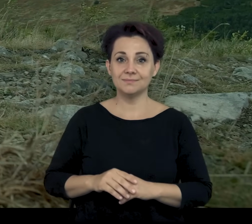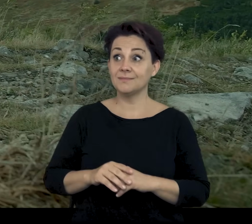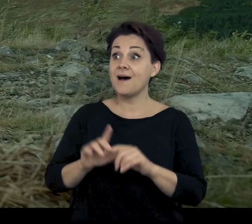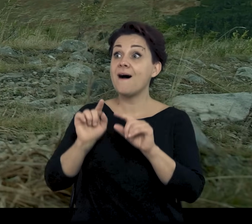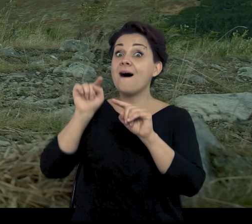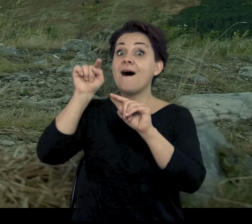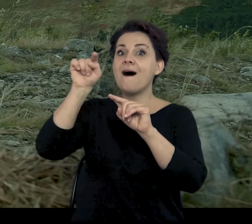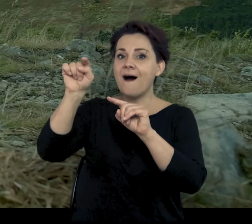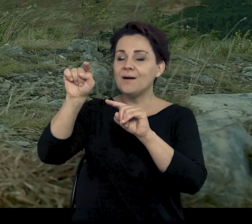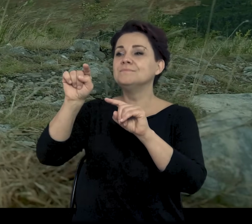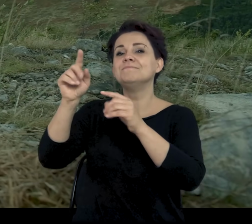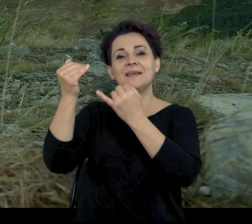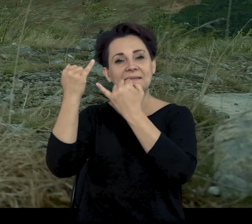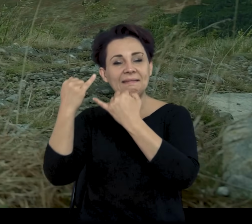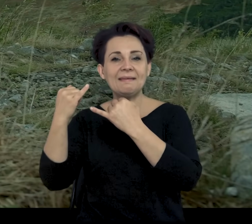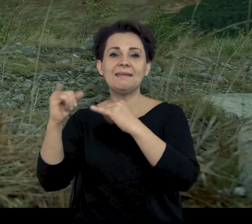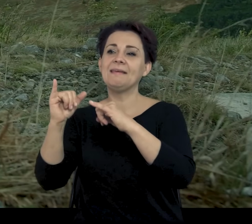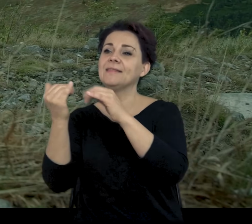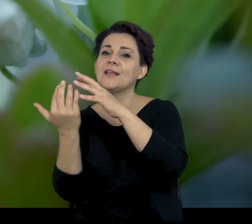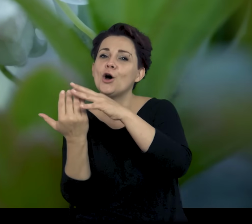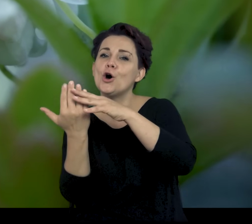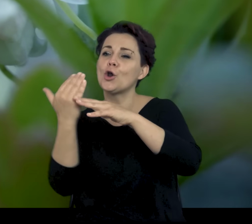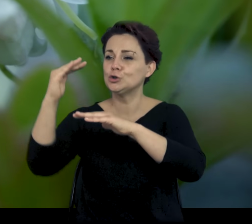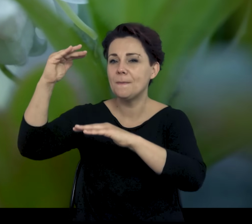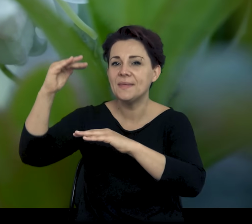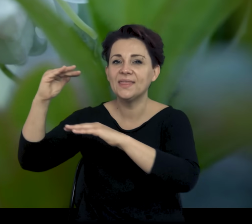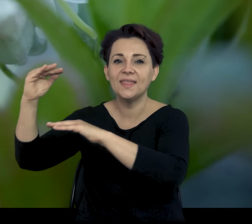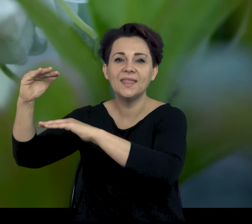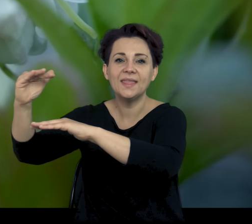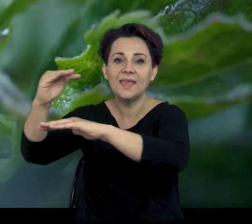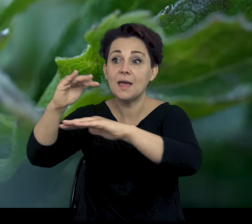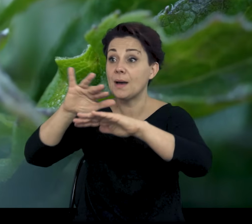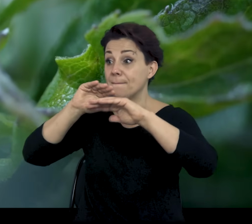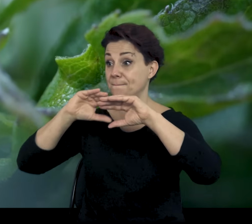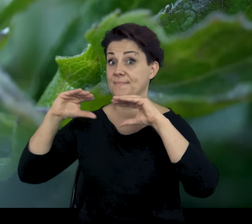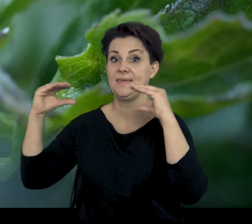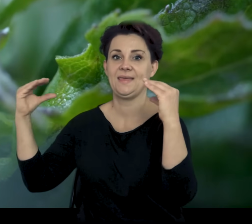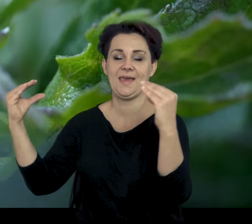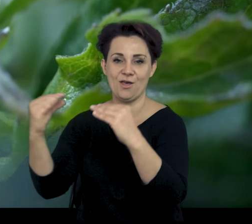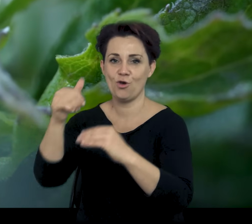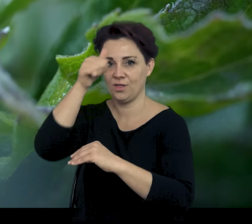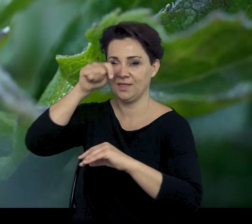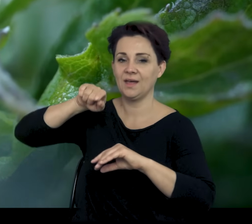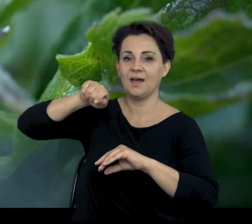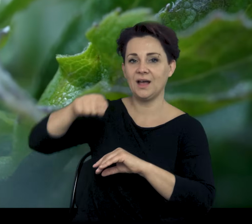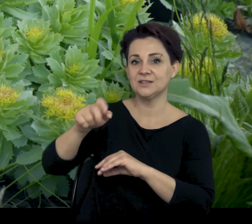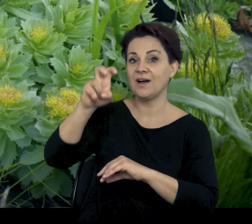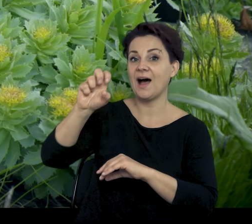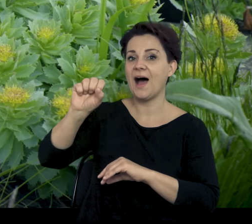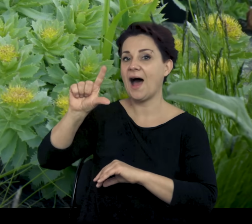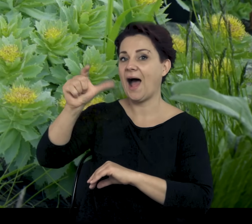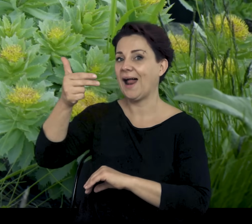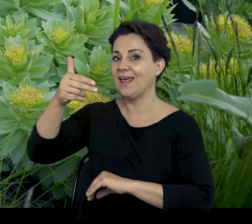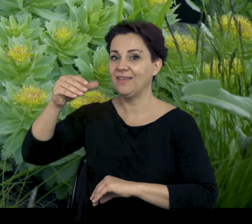Tam ustępuje miejsca niższej roślinności, budującej piętro alpejskie zwane też